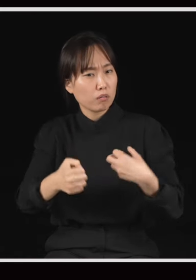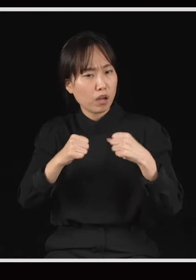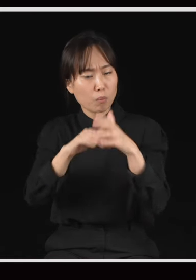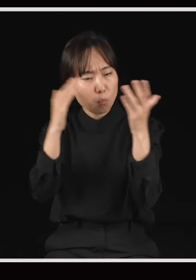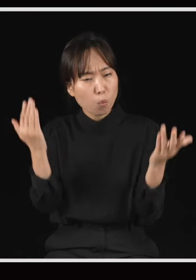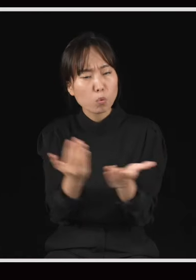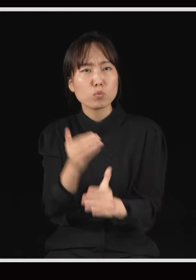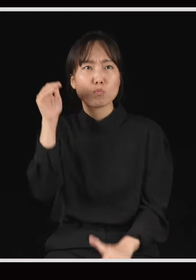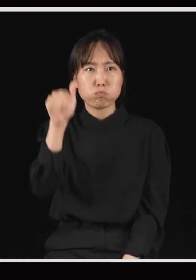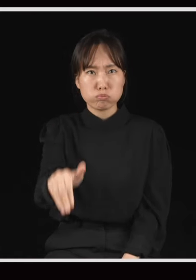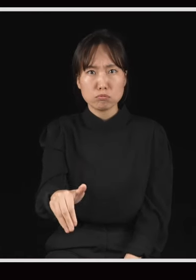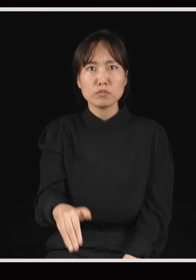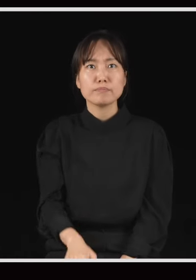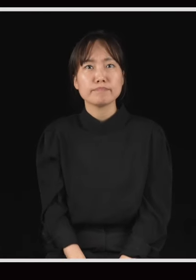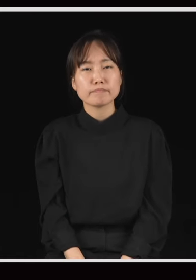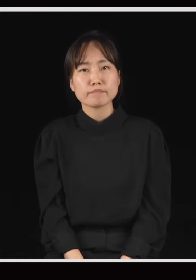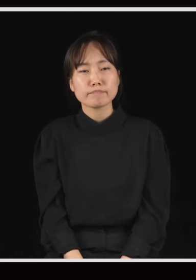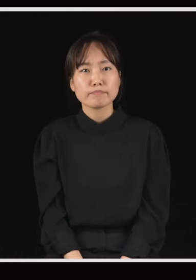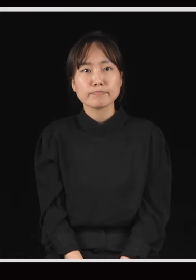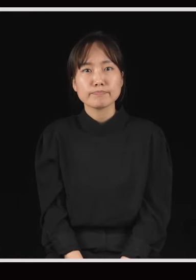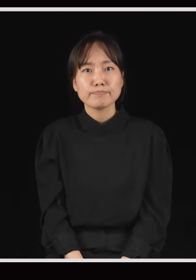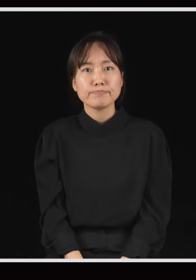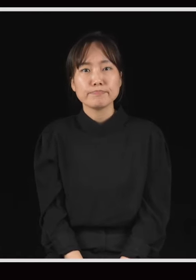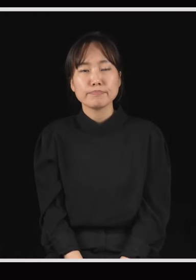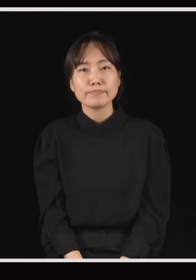레이싱을 하게 되는 거죠.